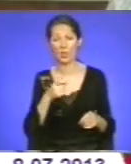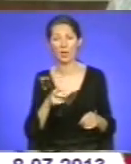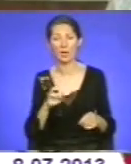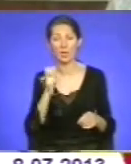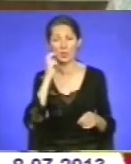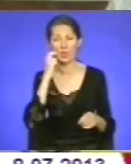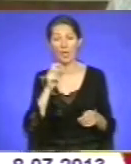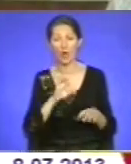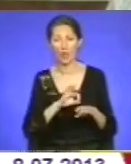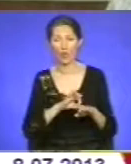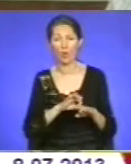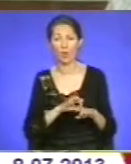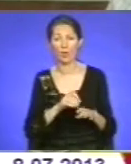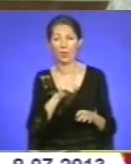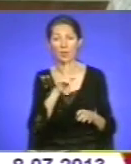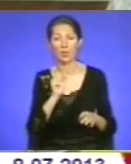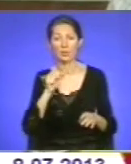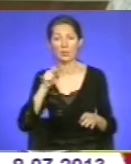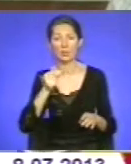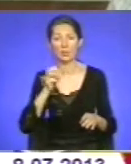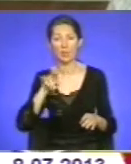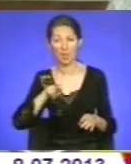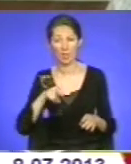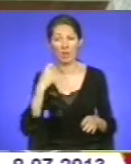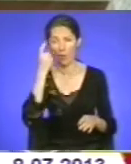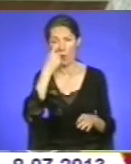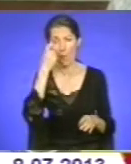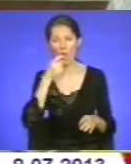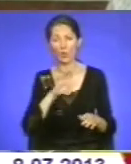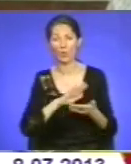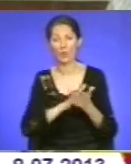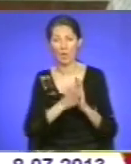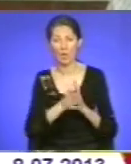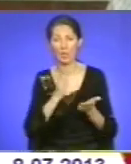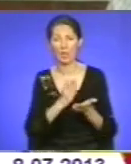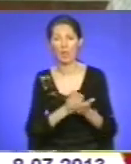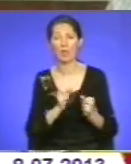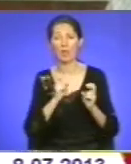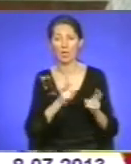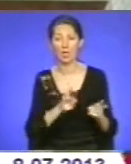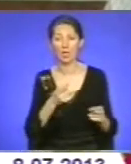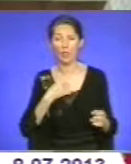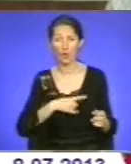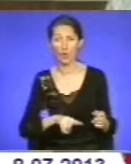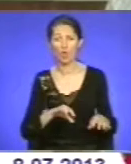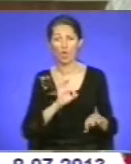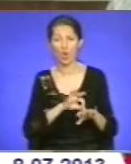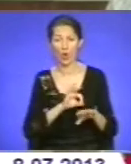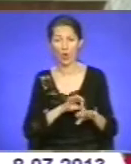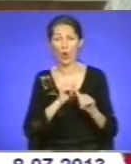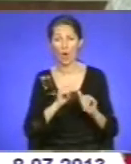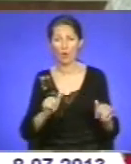стані часто несе ризик по вроджених вадах розвитку у майбутніх